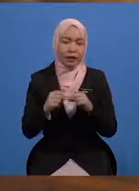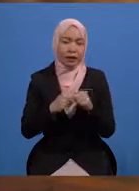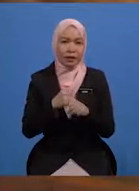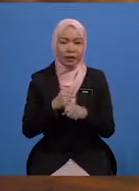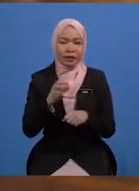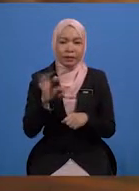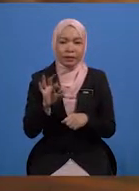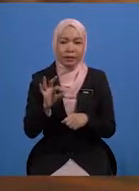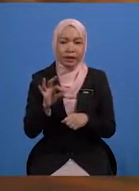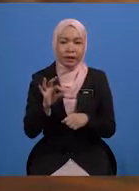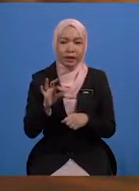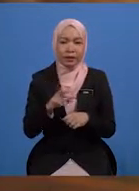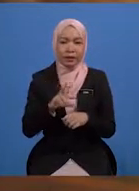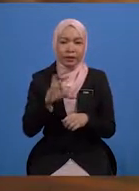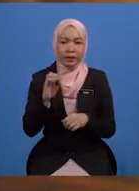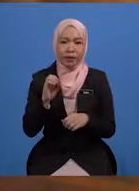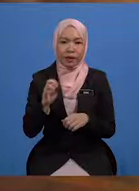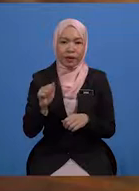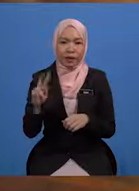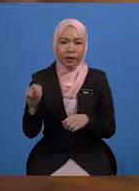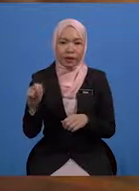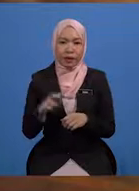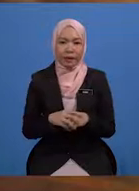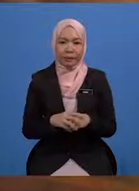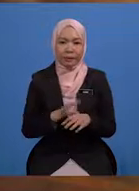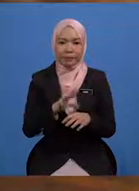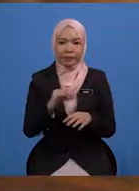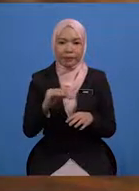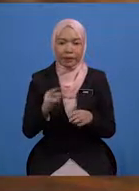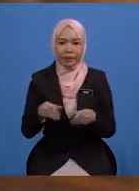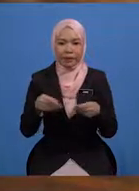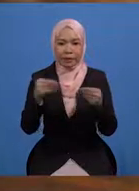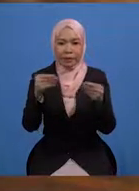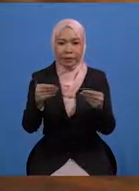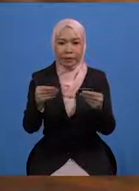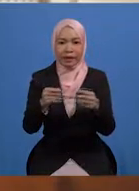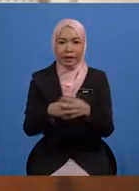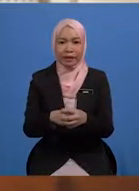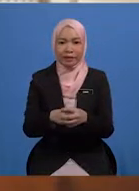menggunakan cat air dan mempersembahkan tema lanskap tanah air.